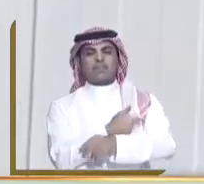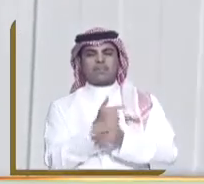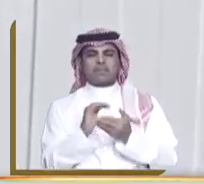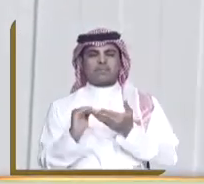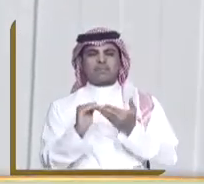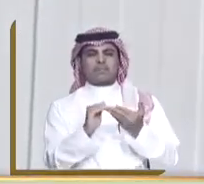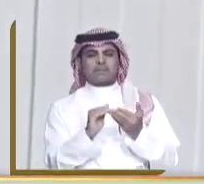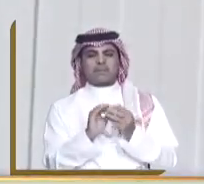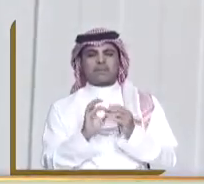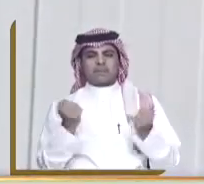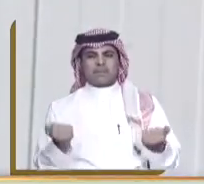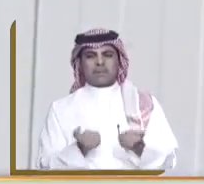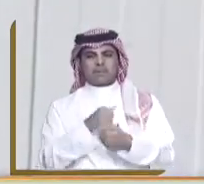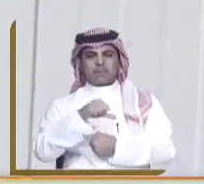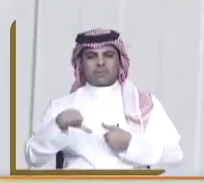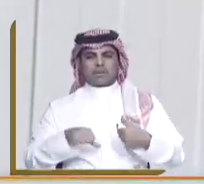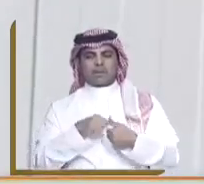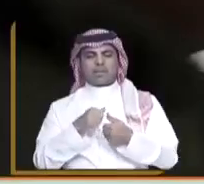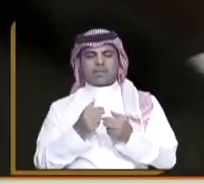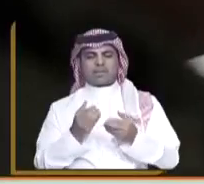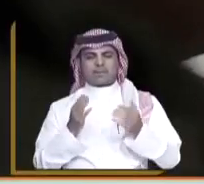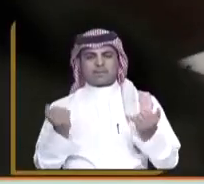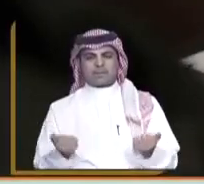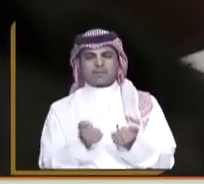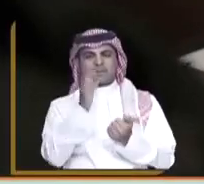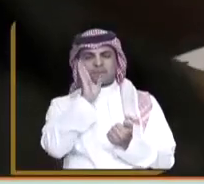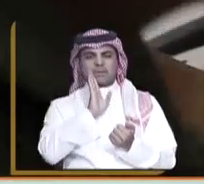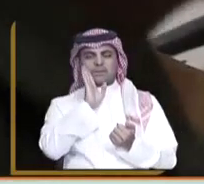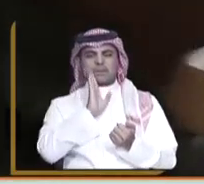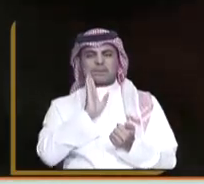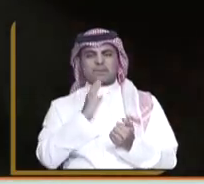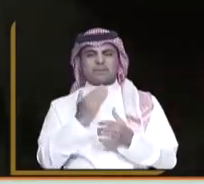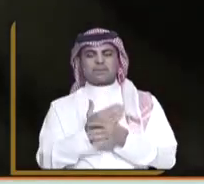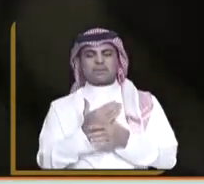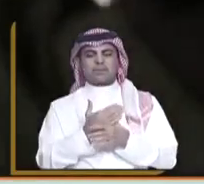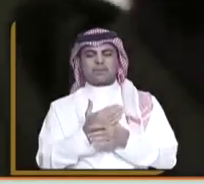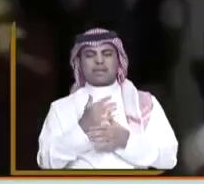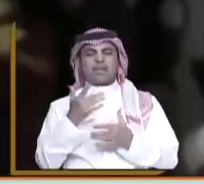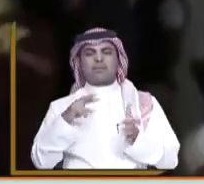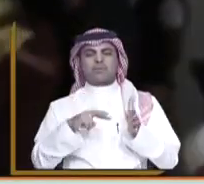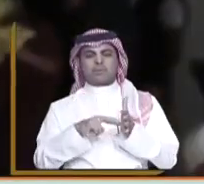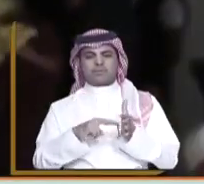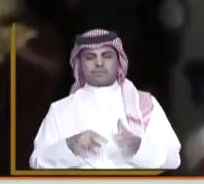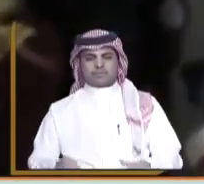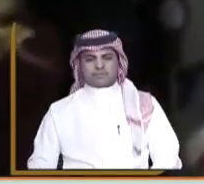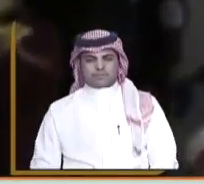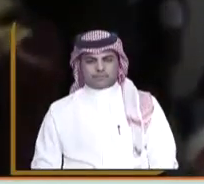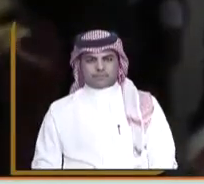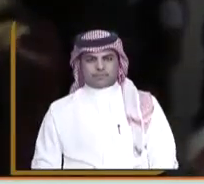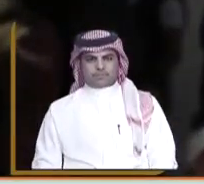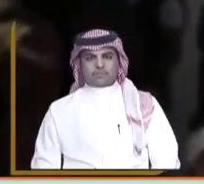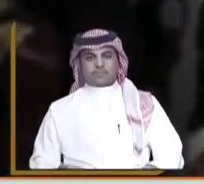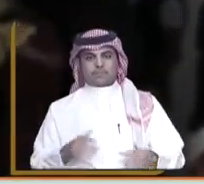وتقديم دورات تدريبيه وتاهيليه مختلفه للاجئين السوريين المشاركه في هذا البرنامج